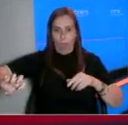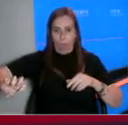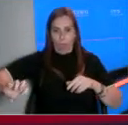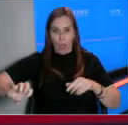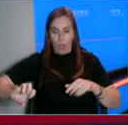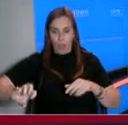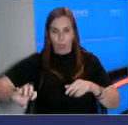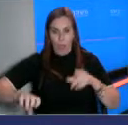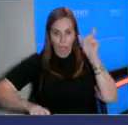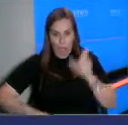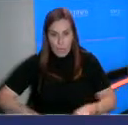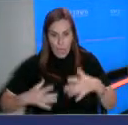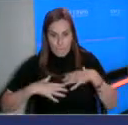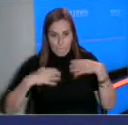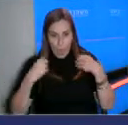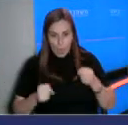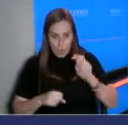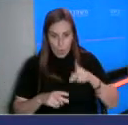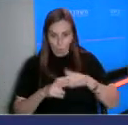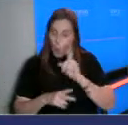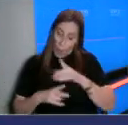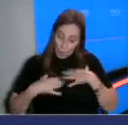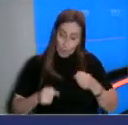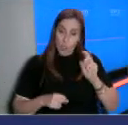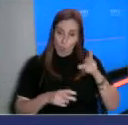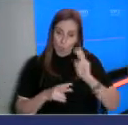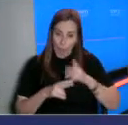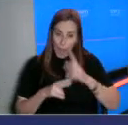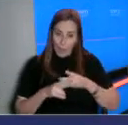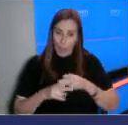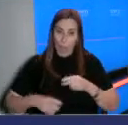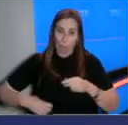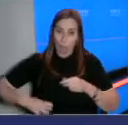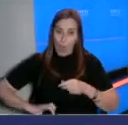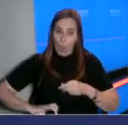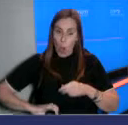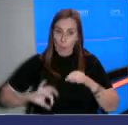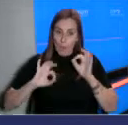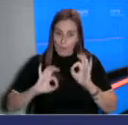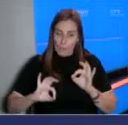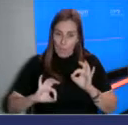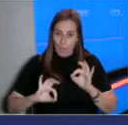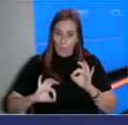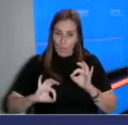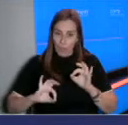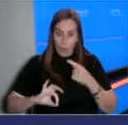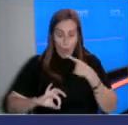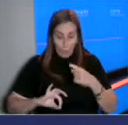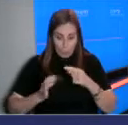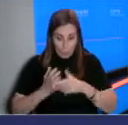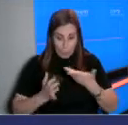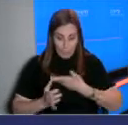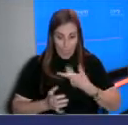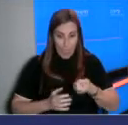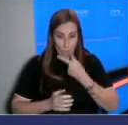אדם שהוא בריא... יש לו מחלה. לא, הוא לא בריא. לא, יש לו מחלה. יש לו תחול בריא. התחול שלו בריא, כן. סליחה, אני מתנצל. אומרים לו, כדי